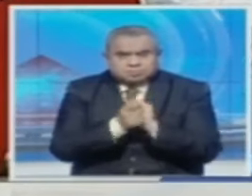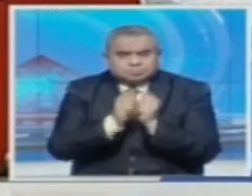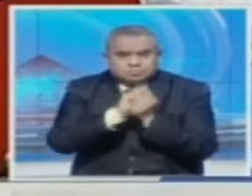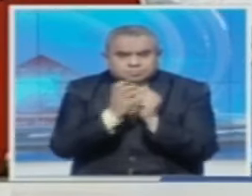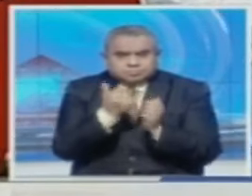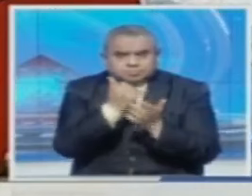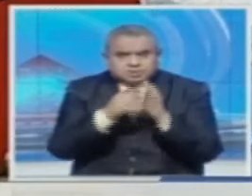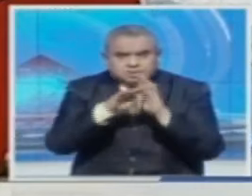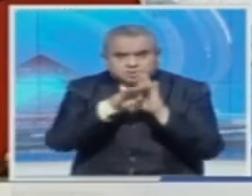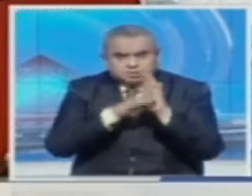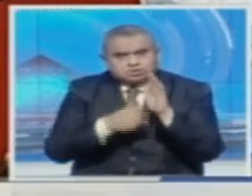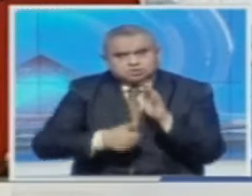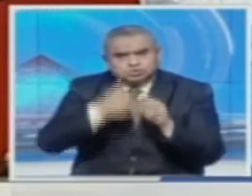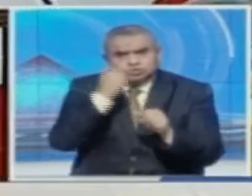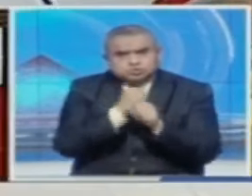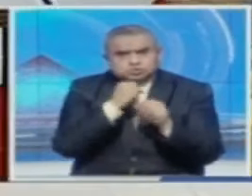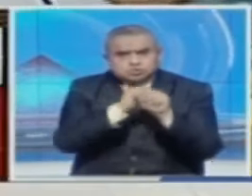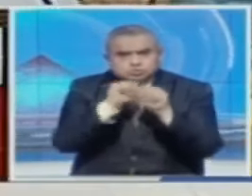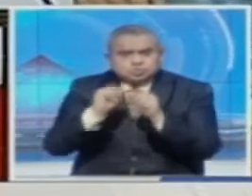ممارسات